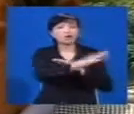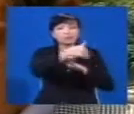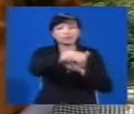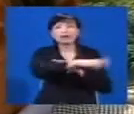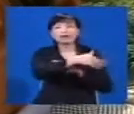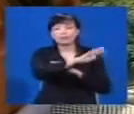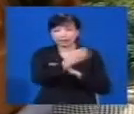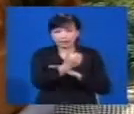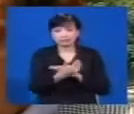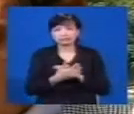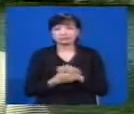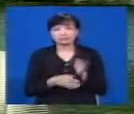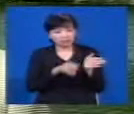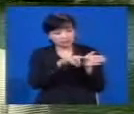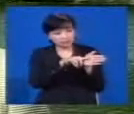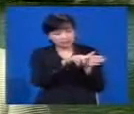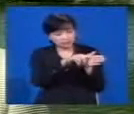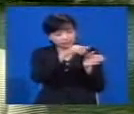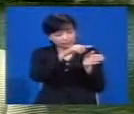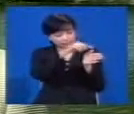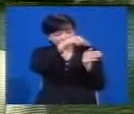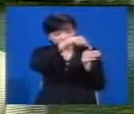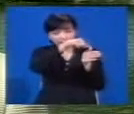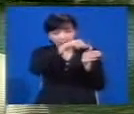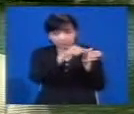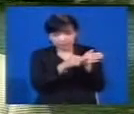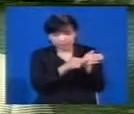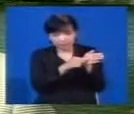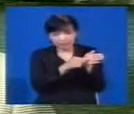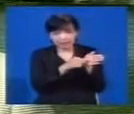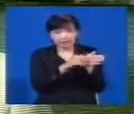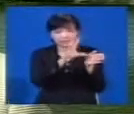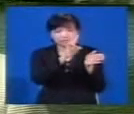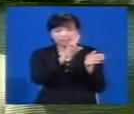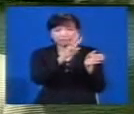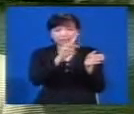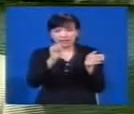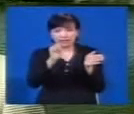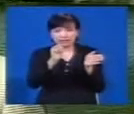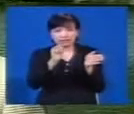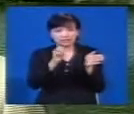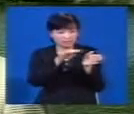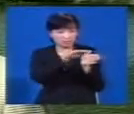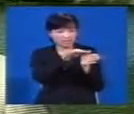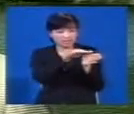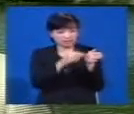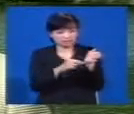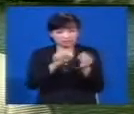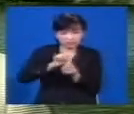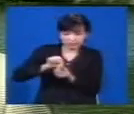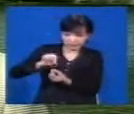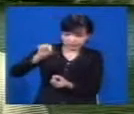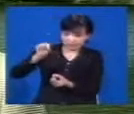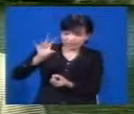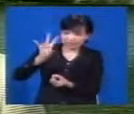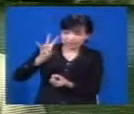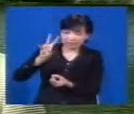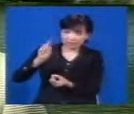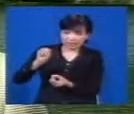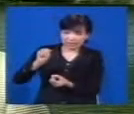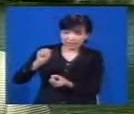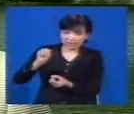ลิ่งเนี่ยมันแค่7เมตรนะครับแต่น้ำเนี่ยมัน7เมตร65นะครับก็สูงกว่าตลิ่งประมาณ60